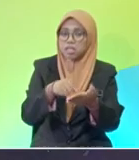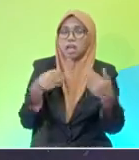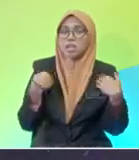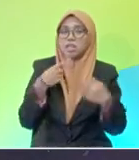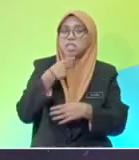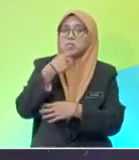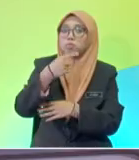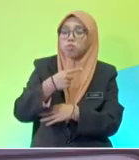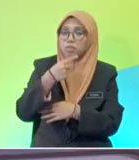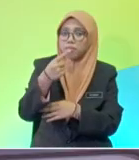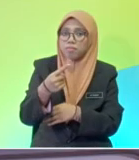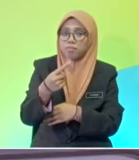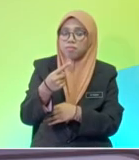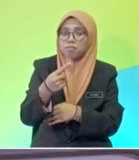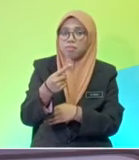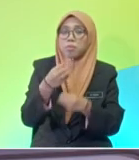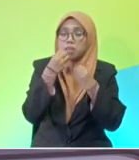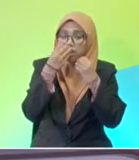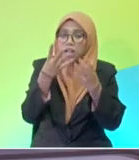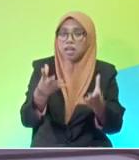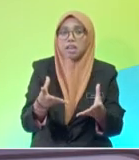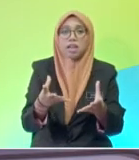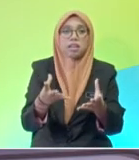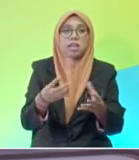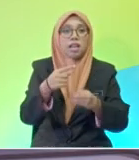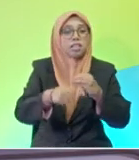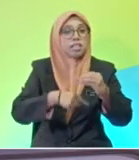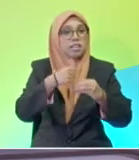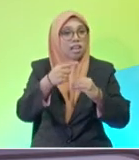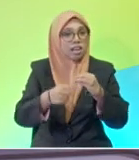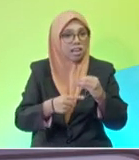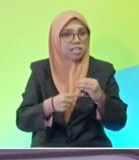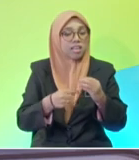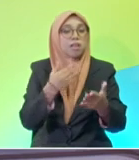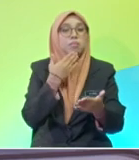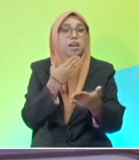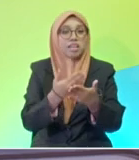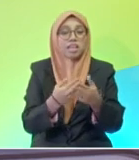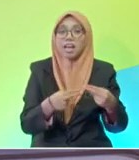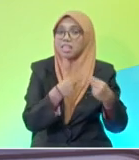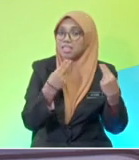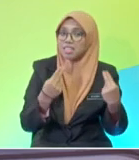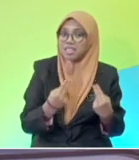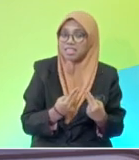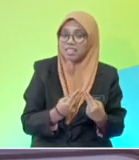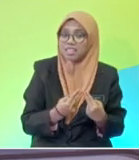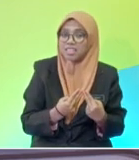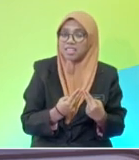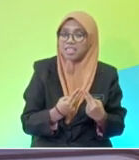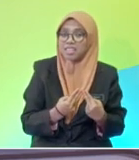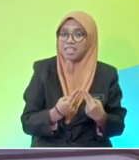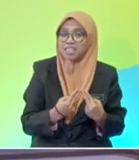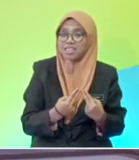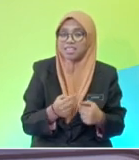ayat yang menerangkan tentang baik hati antaranya kalau sapu-sapinya masih